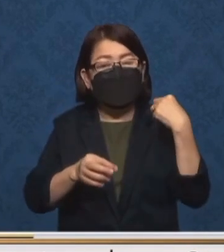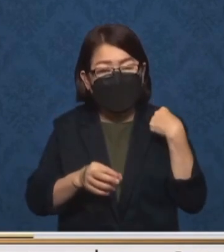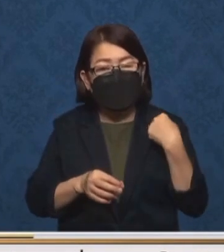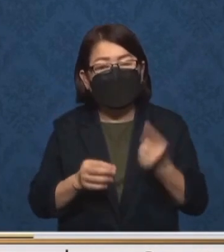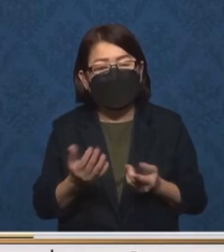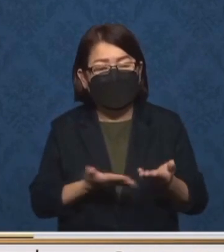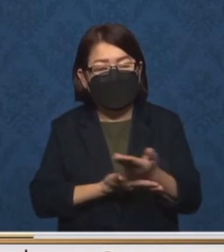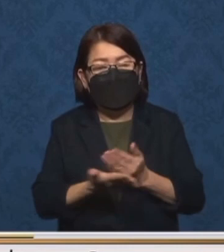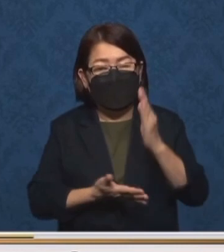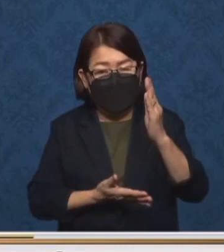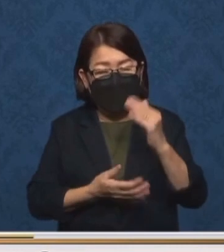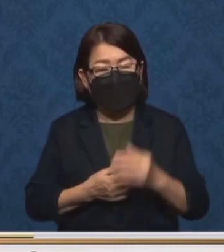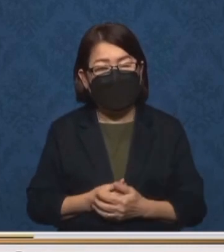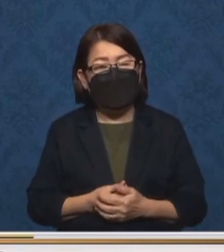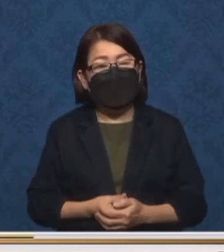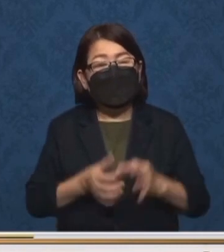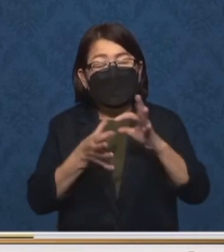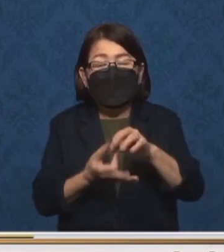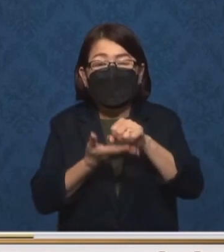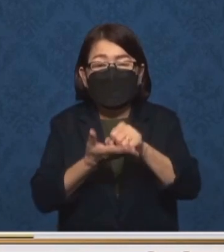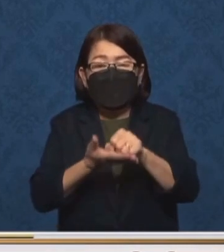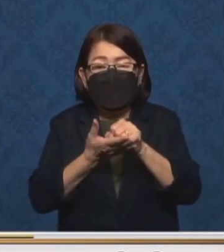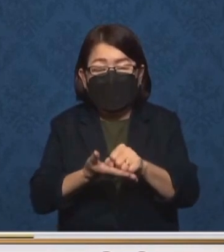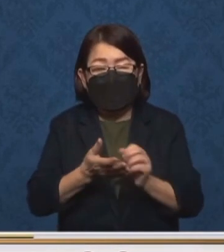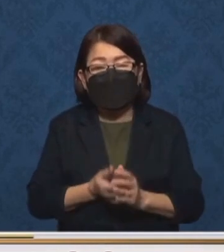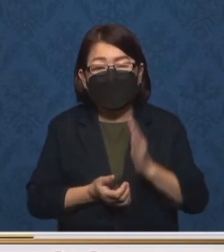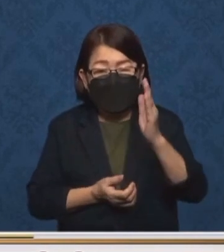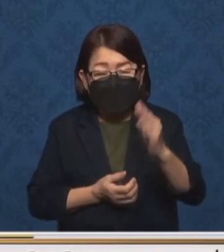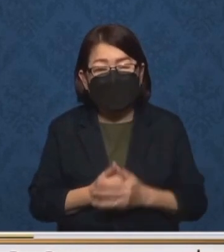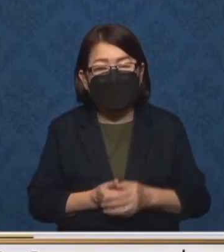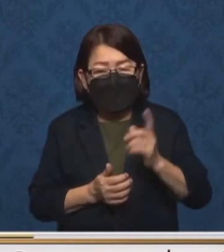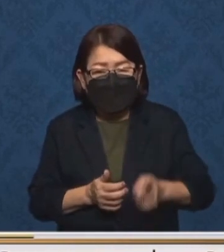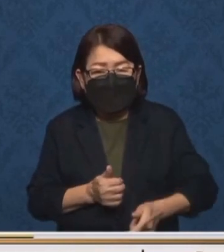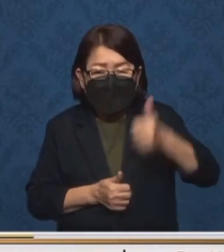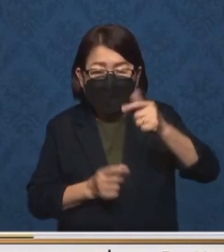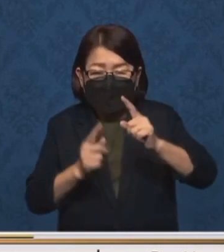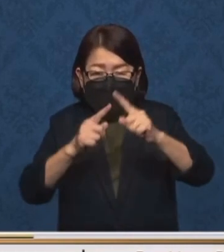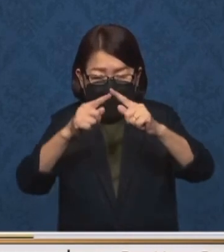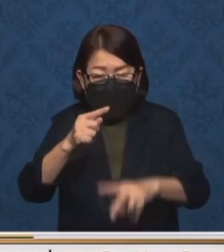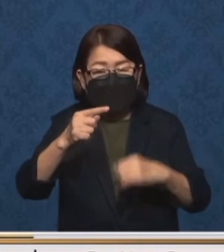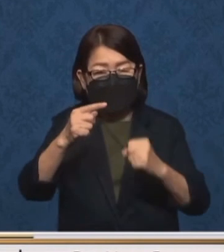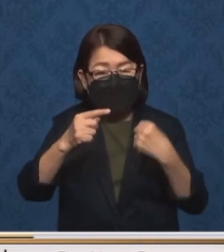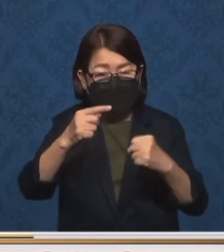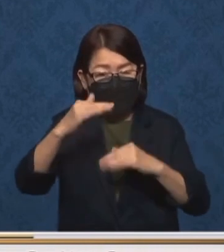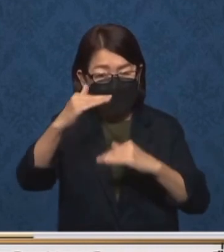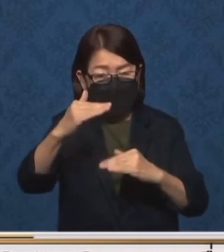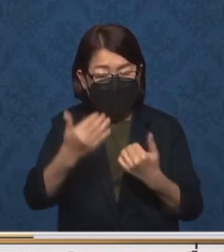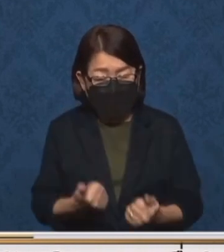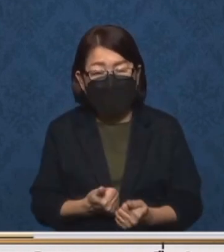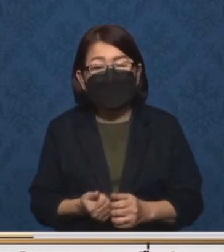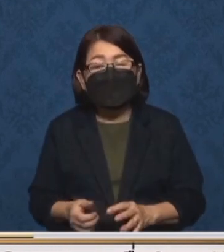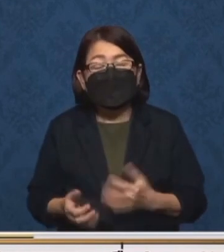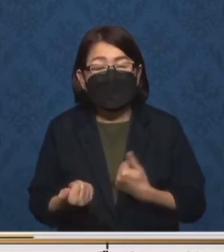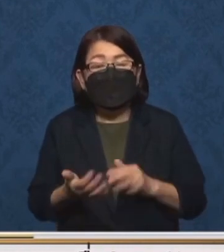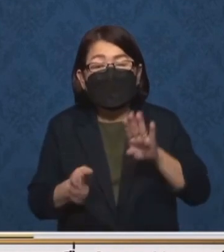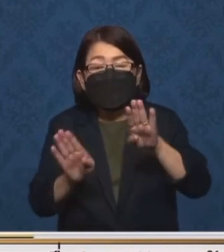ณาอยแล้วอันดับดานการให้บริการลูกค้าใอนาคตตองตด 1 ใน 10 ของโลกในชวที่ปดประเทศ ปิดโควิดเดิท